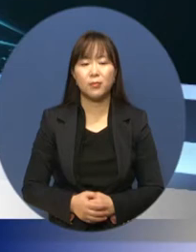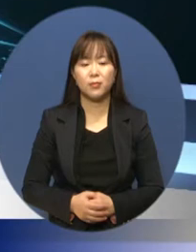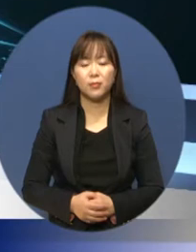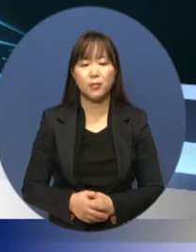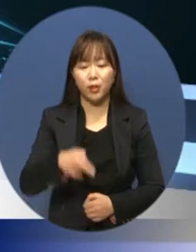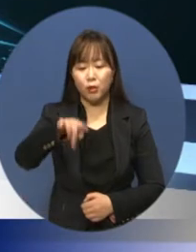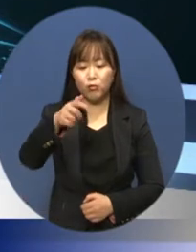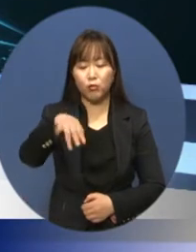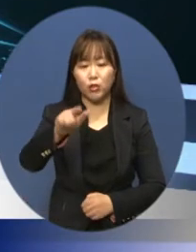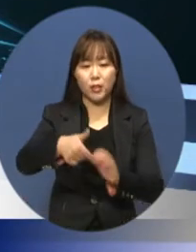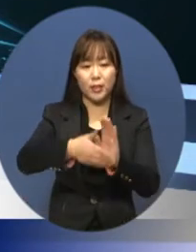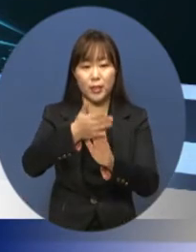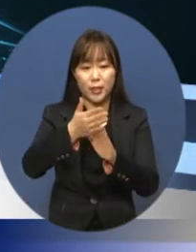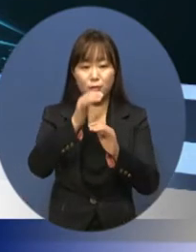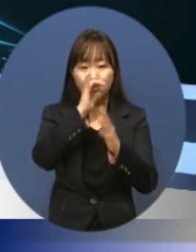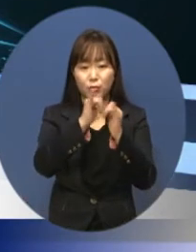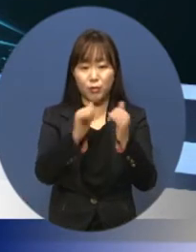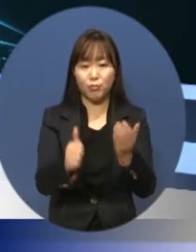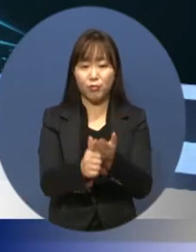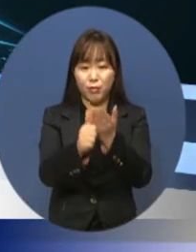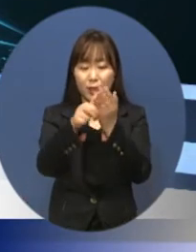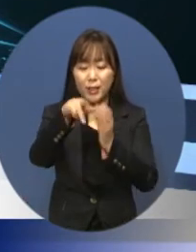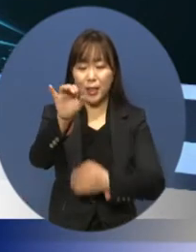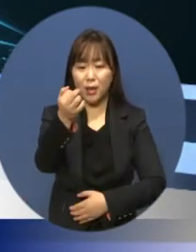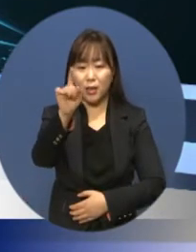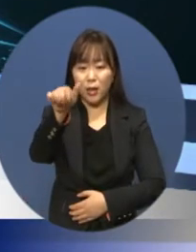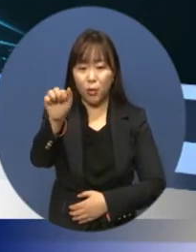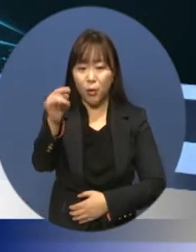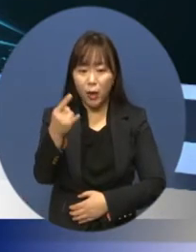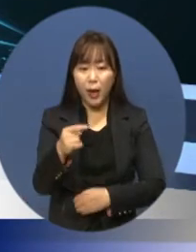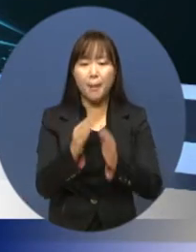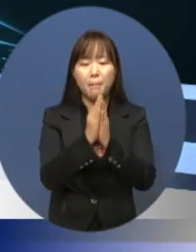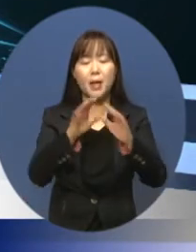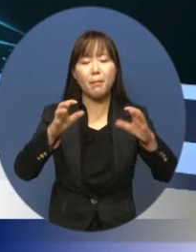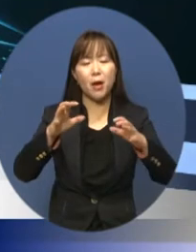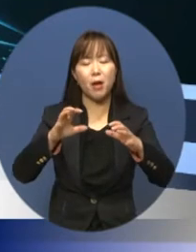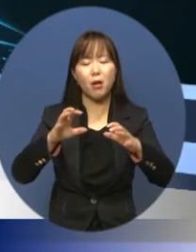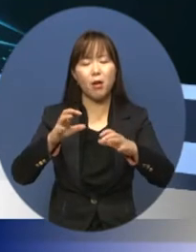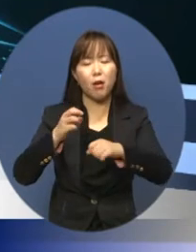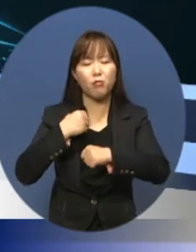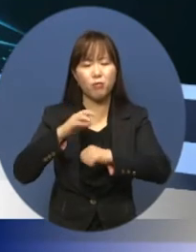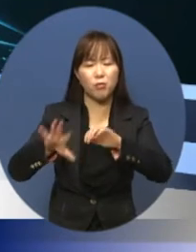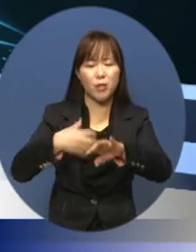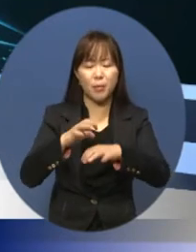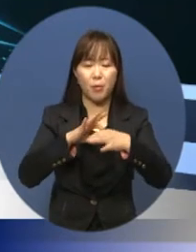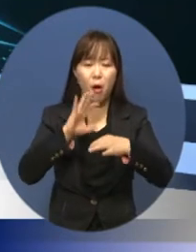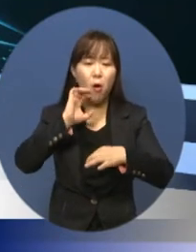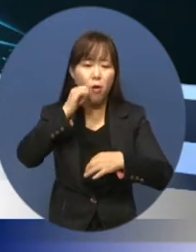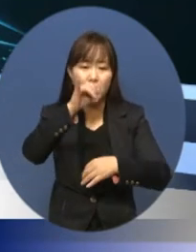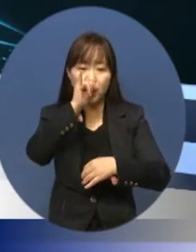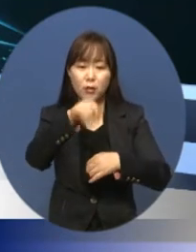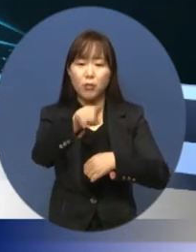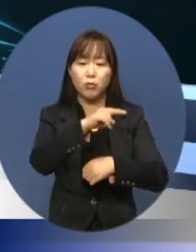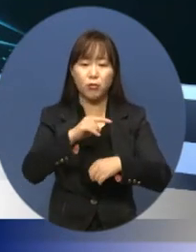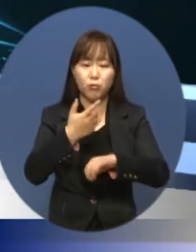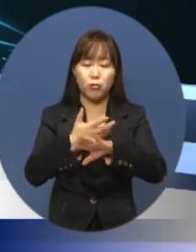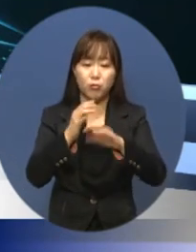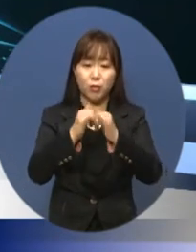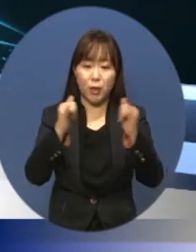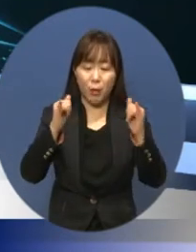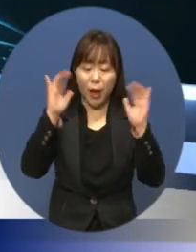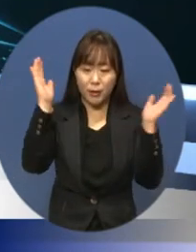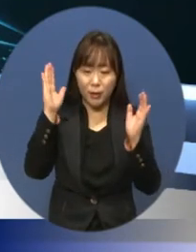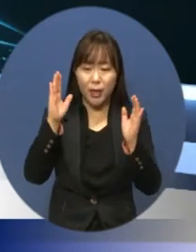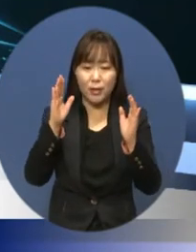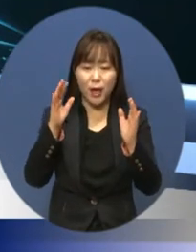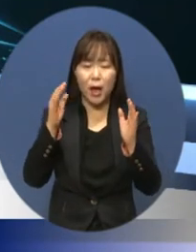순천시 인재육성 장악해 가 최근 미얀마 군부 쿠데타로 어려움을 겪는 앵 국내에 미얀마 u 학생들에게 장학금을